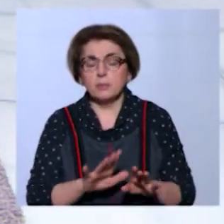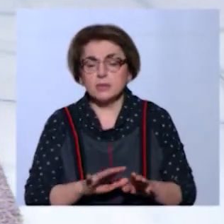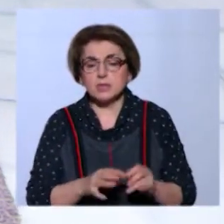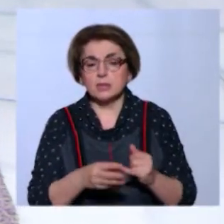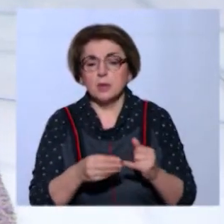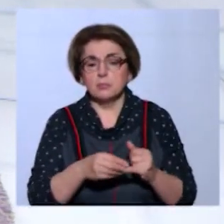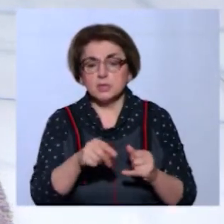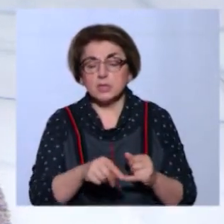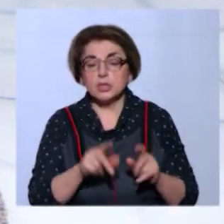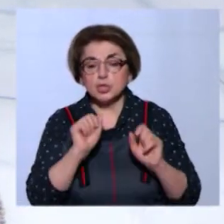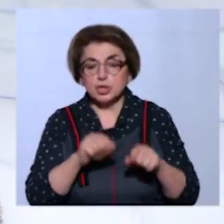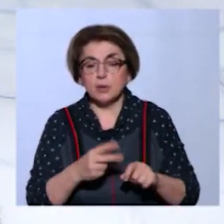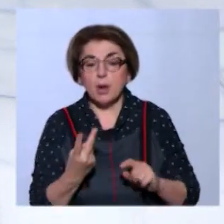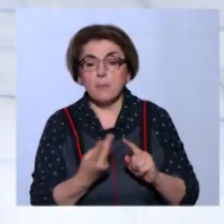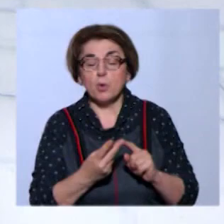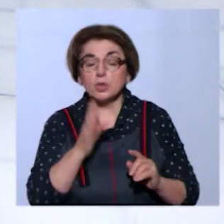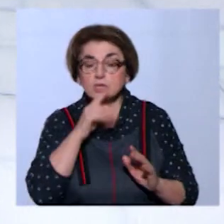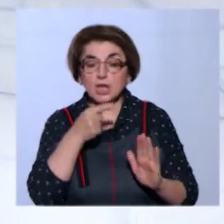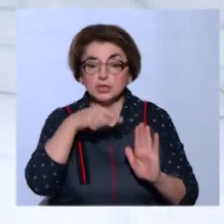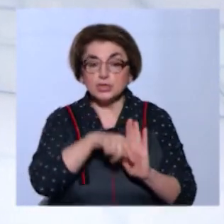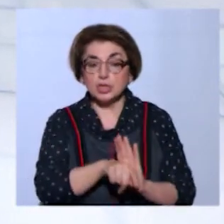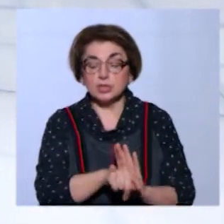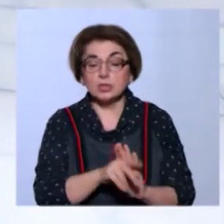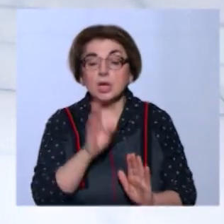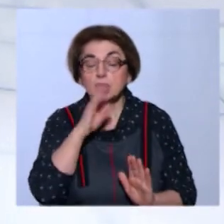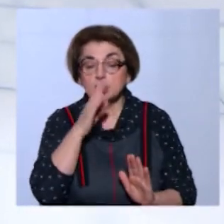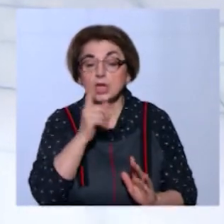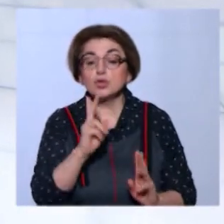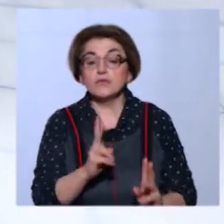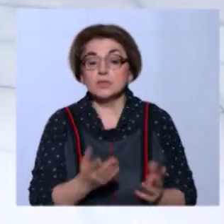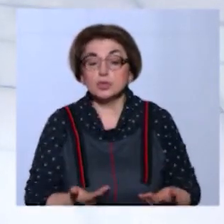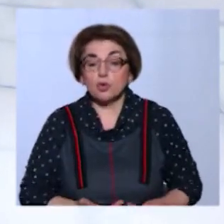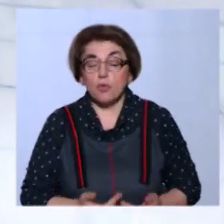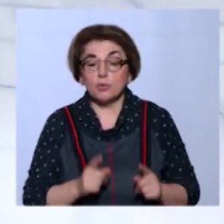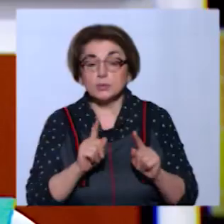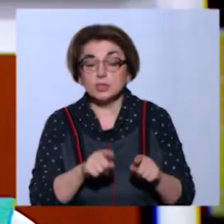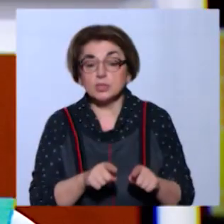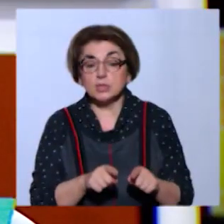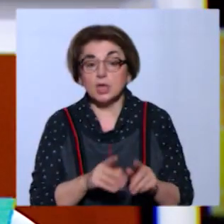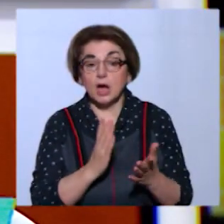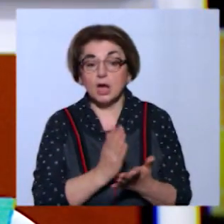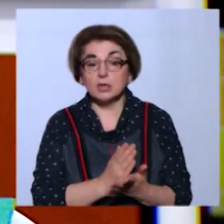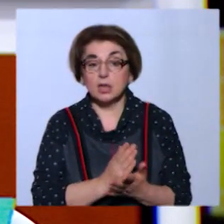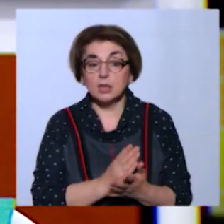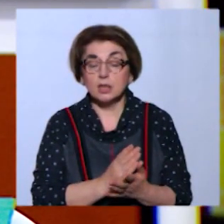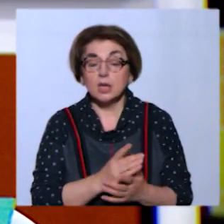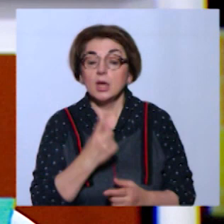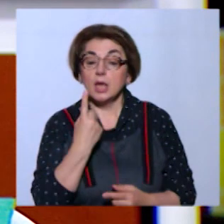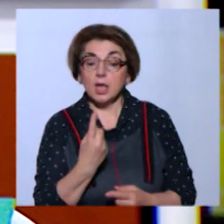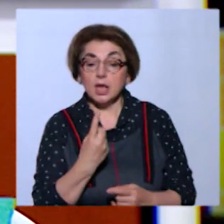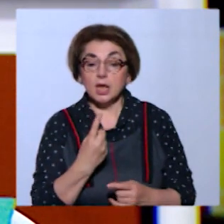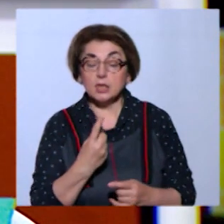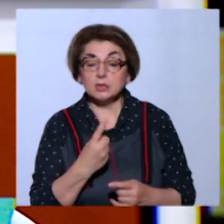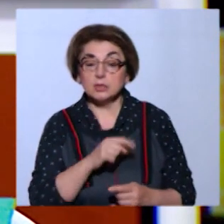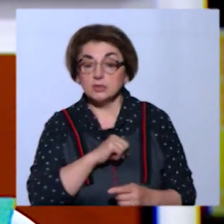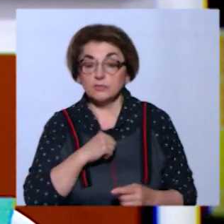რომლებიც მეორადად შესული არიან წყალში და წყალში ბინადრობენ. ისინი არიან ცალსქესიანი